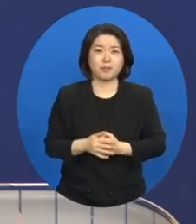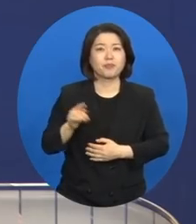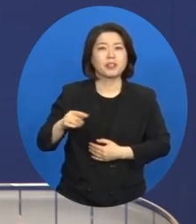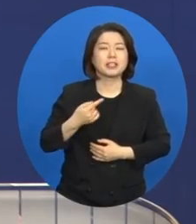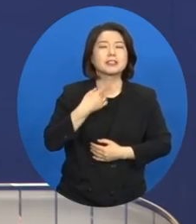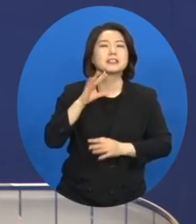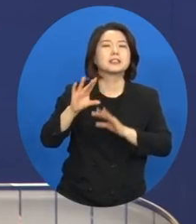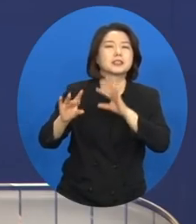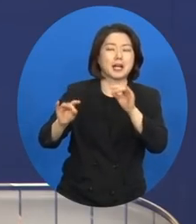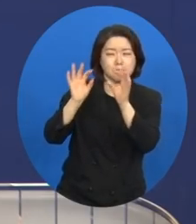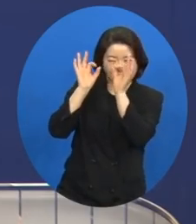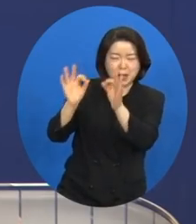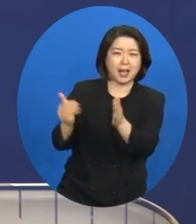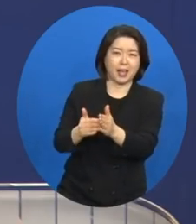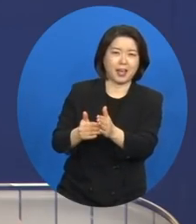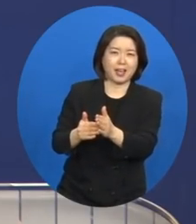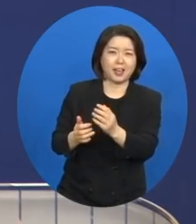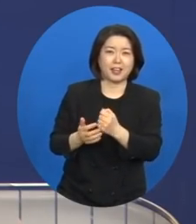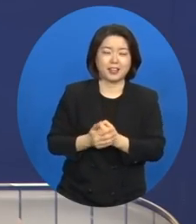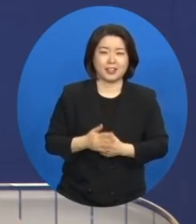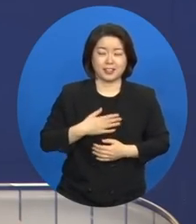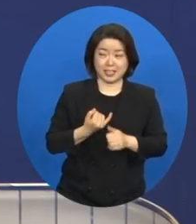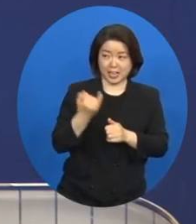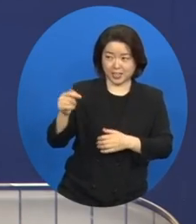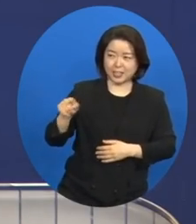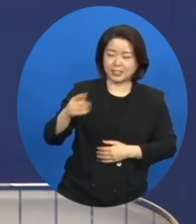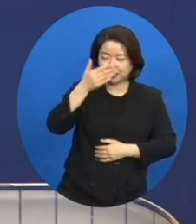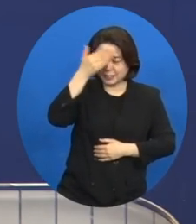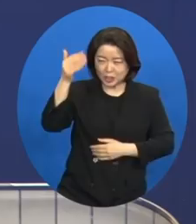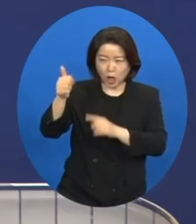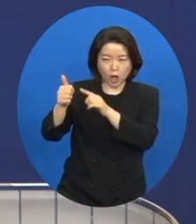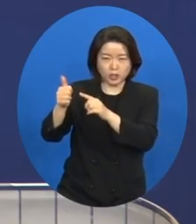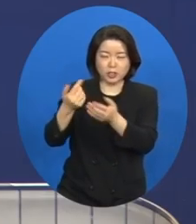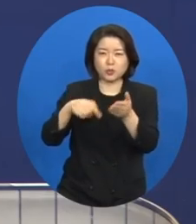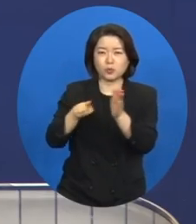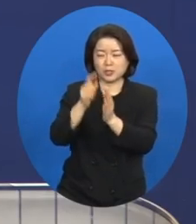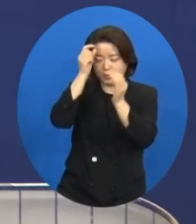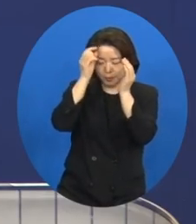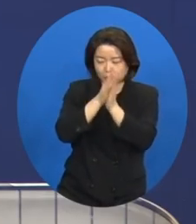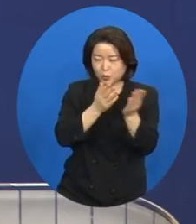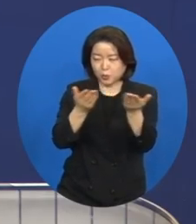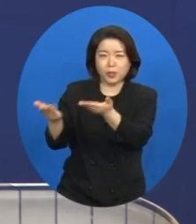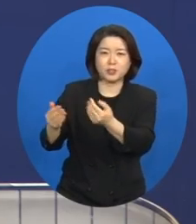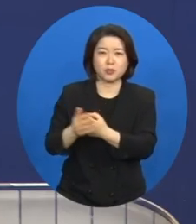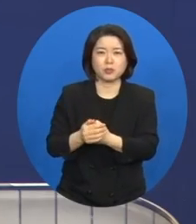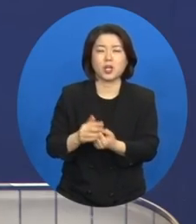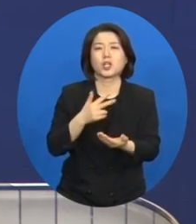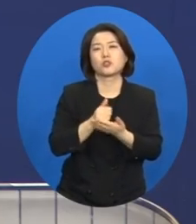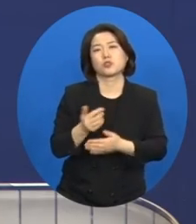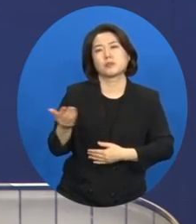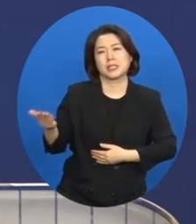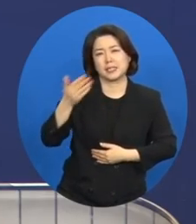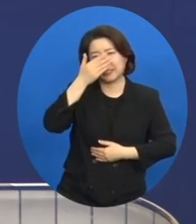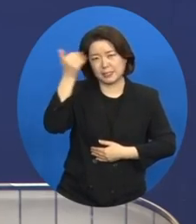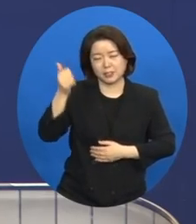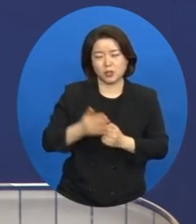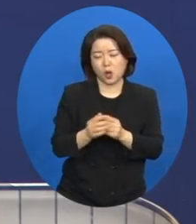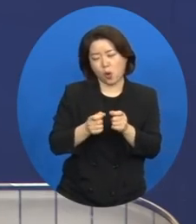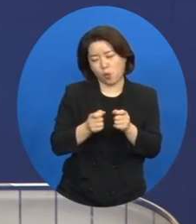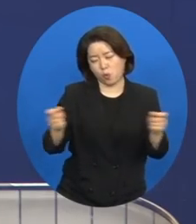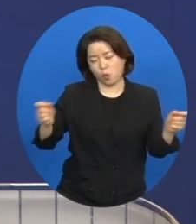갈망을 보았습니다. 그래서 저 아내가 그 청년을 위해서 기도를 해주었어요. 주님, 이 청년의 오랜 기도